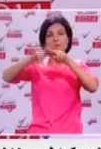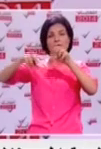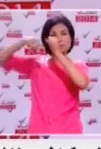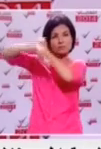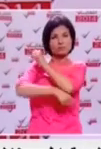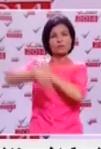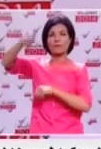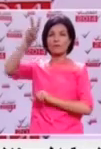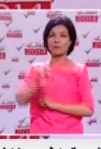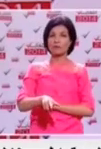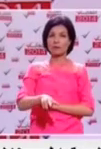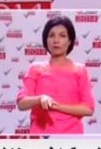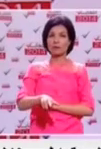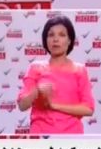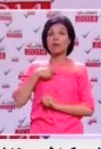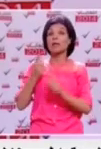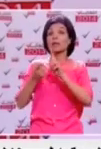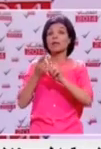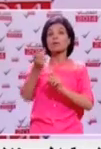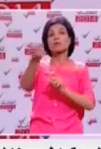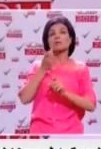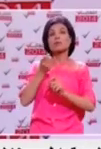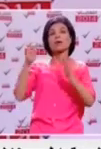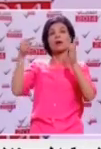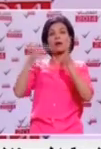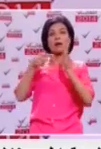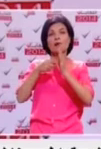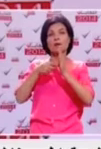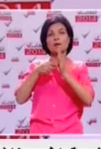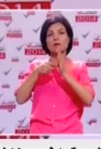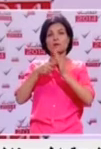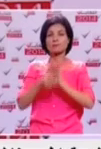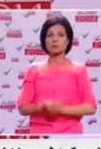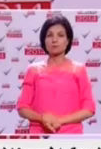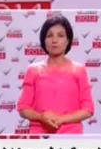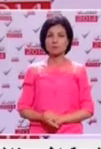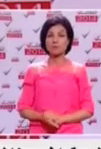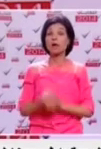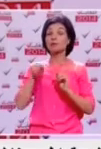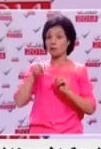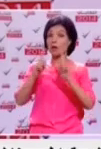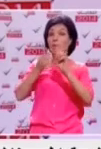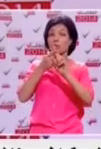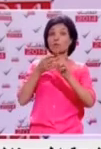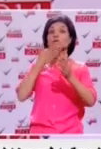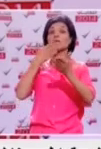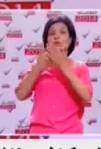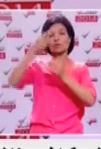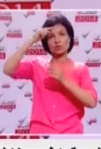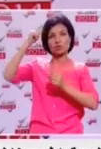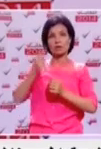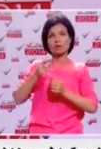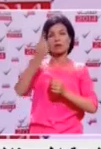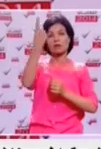وجدية أداتها القانون الوجيه والتشريع الهادف. لذا موعدنا معكم